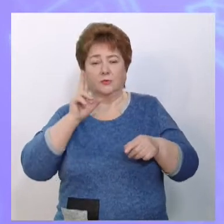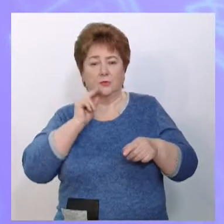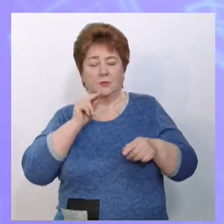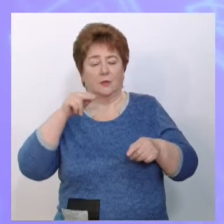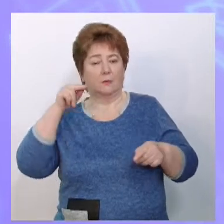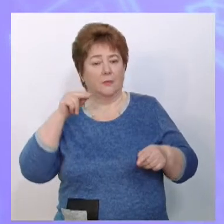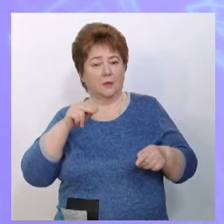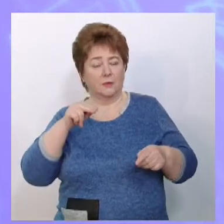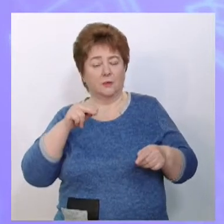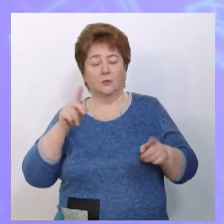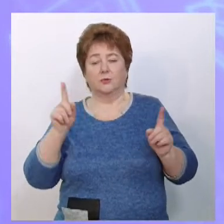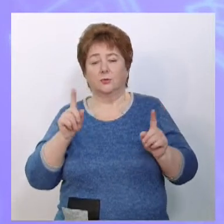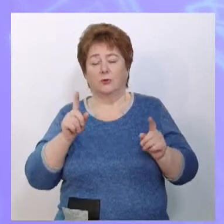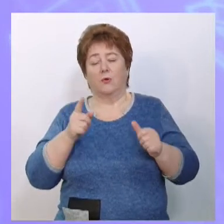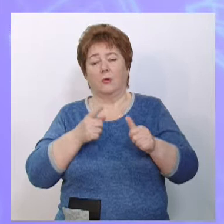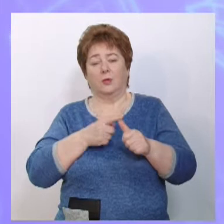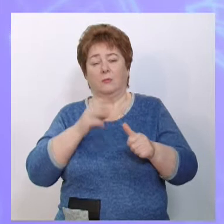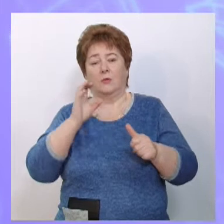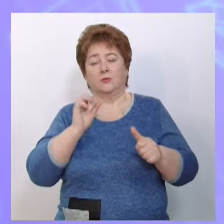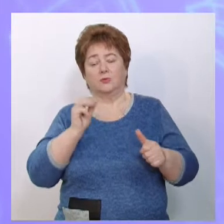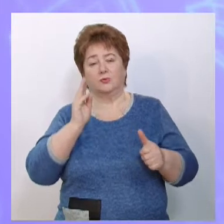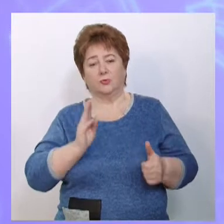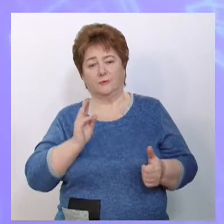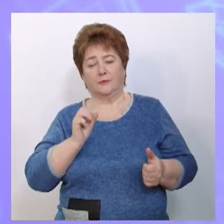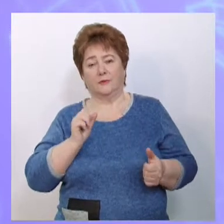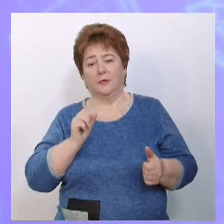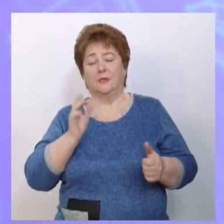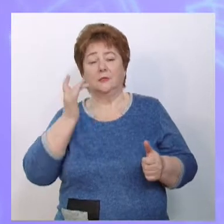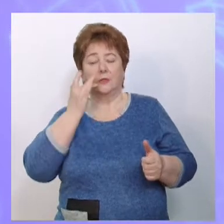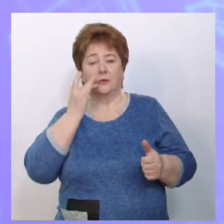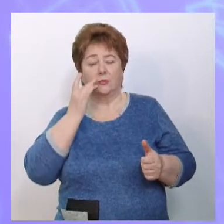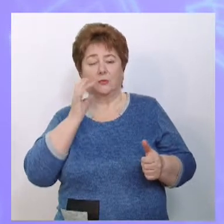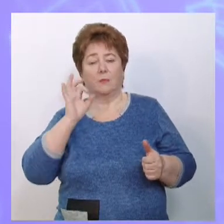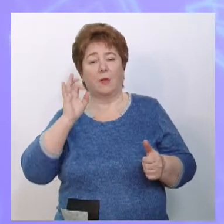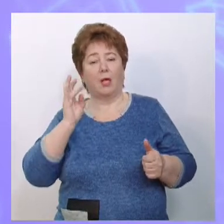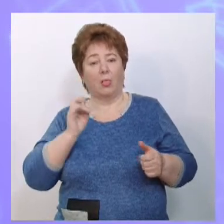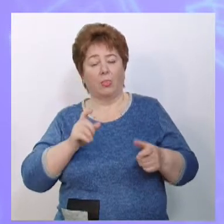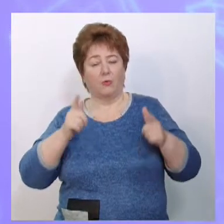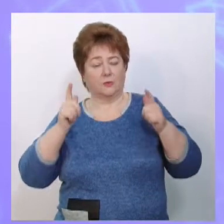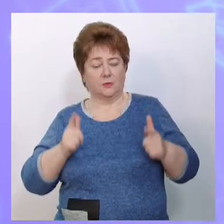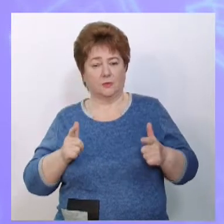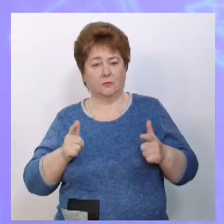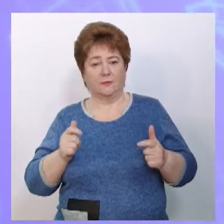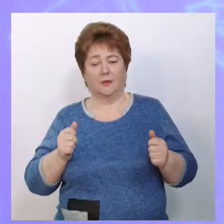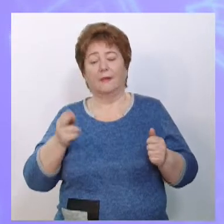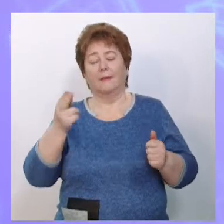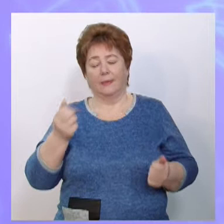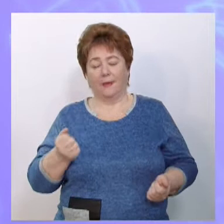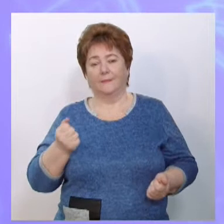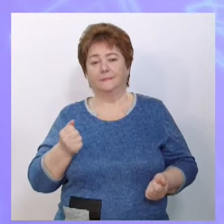и падеже, что и имя существительное, с которым оно согласовано. Да.